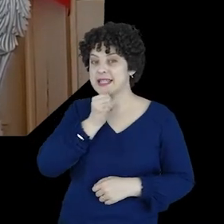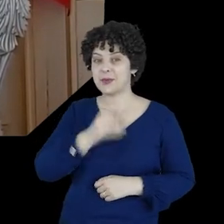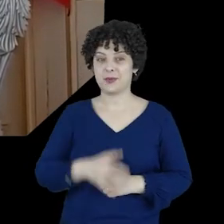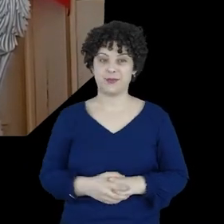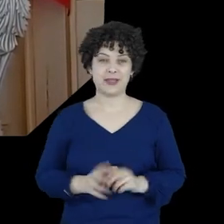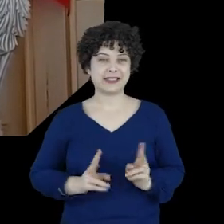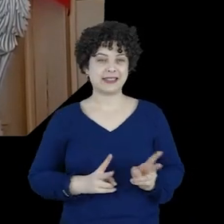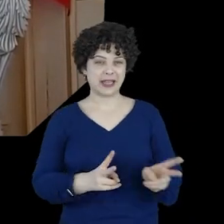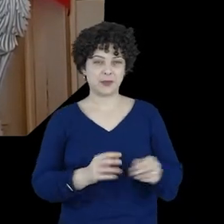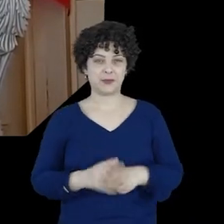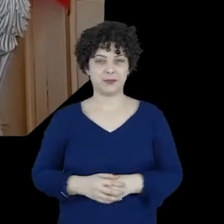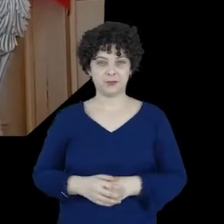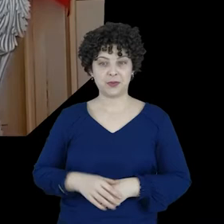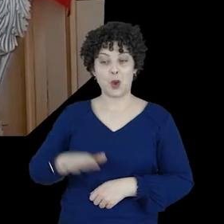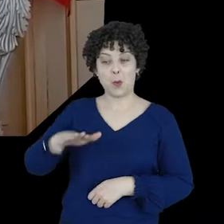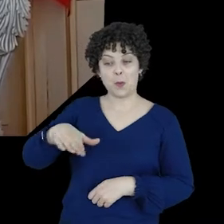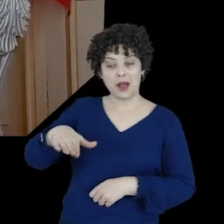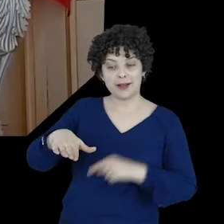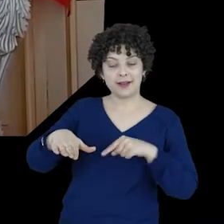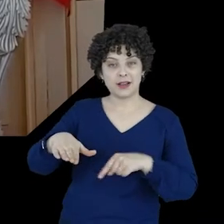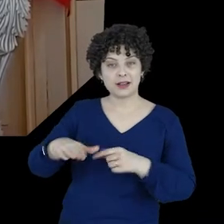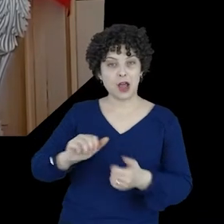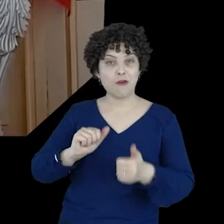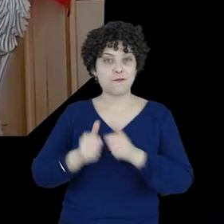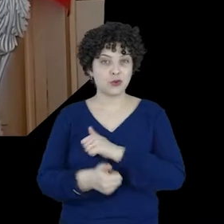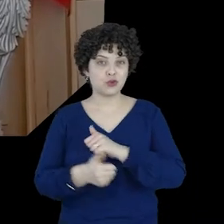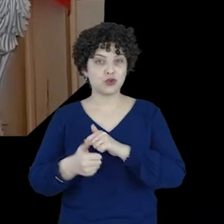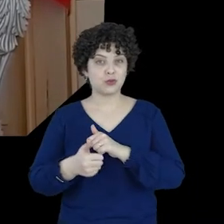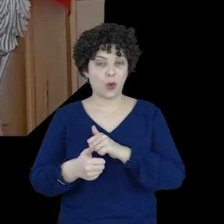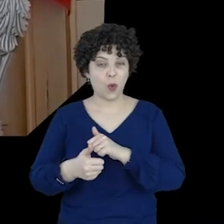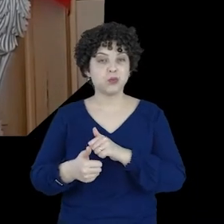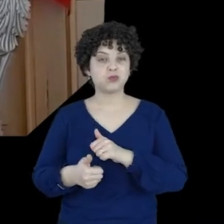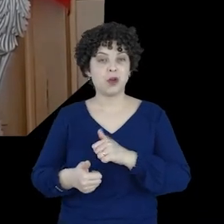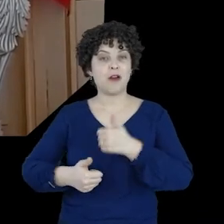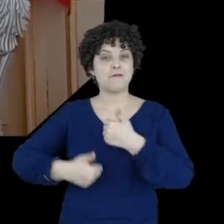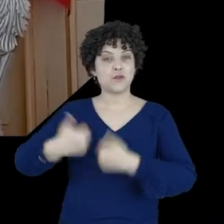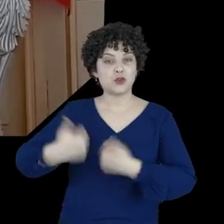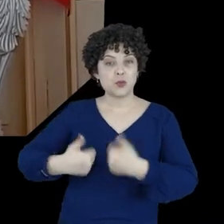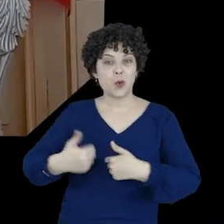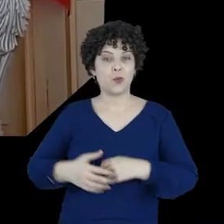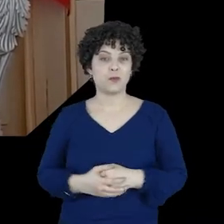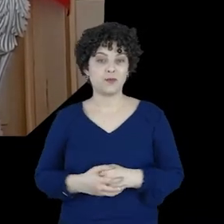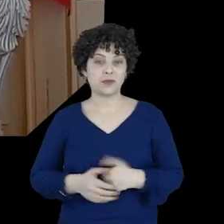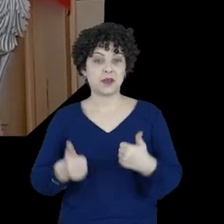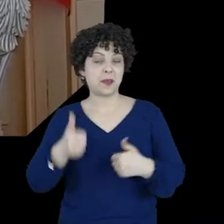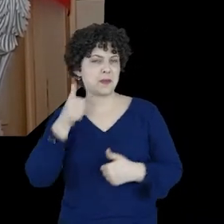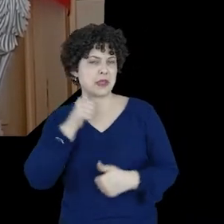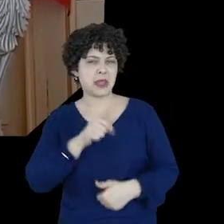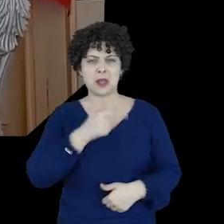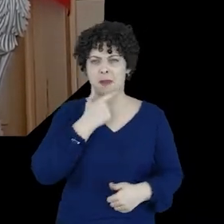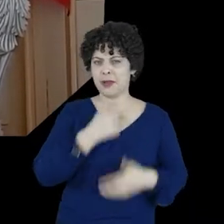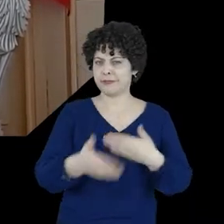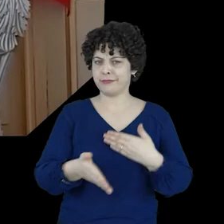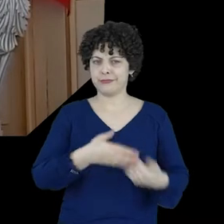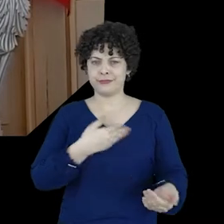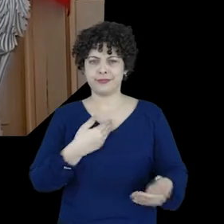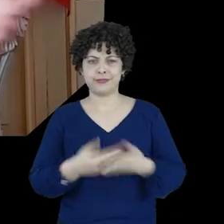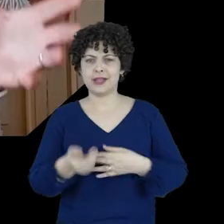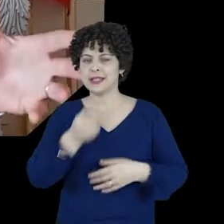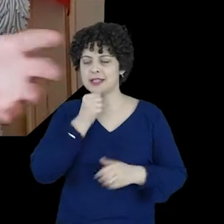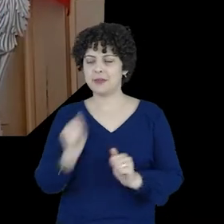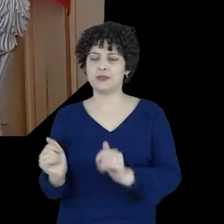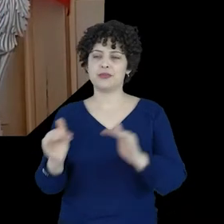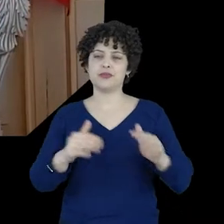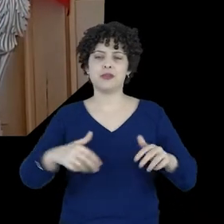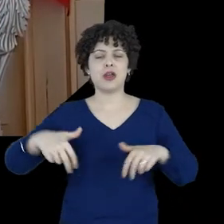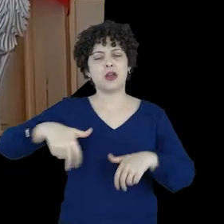exemple, vous avez un enfant qui joue bien au football, un garçon ou une fille qui joue bien au football, vous le filmez pendant